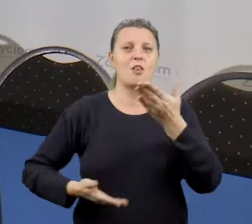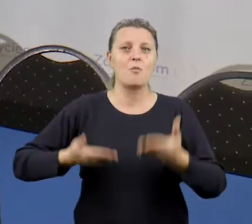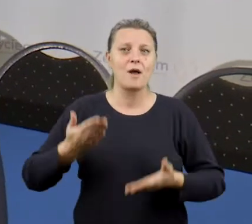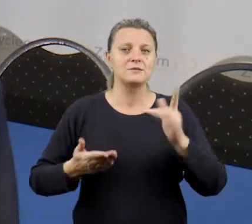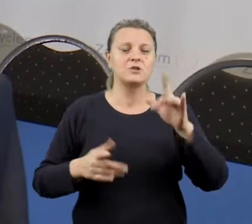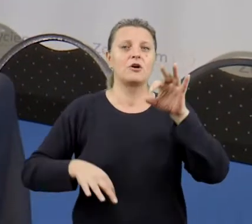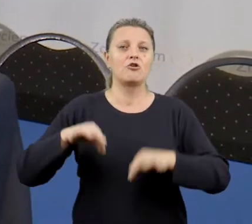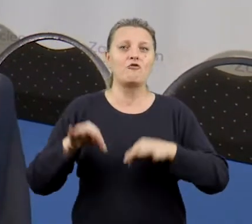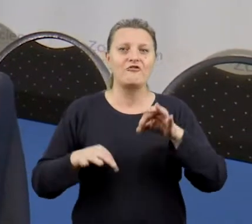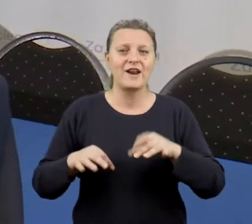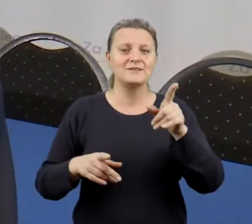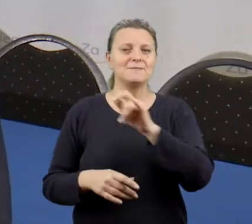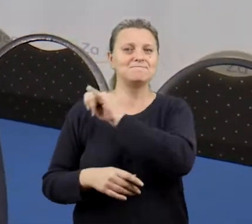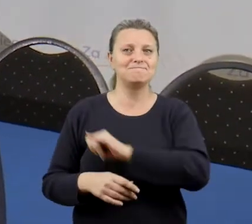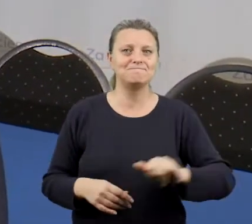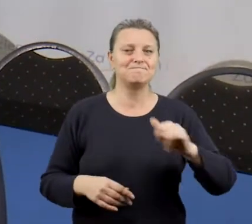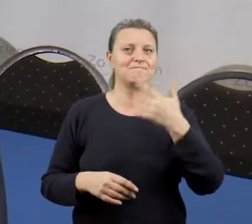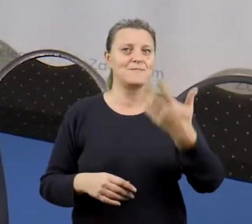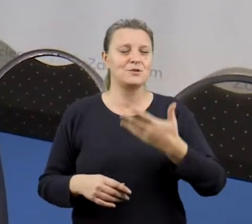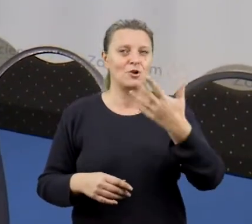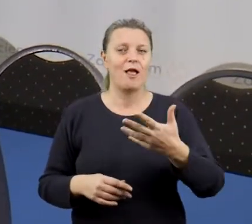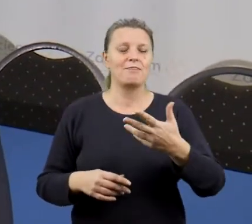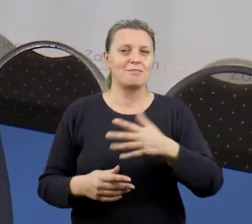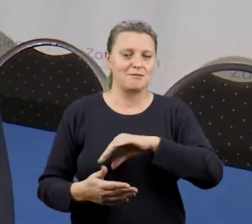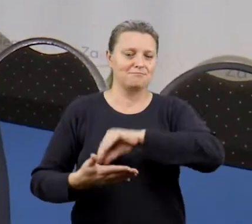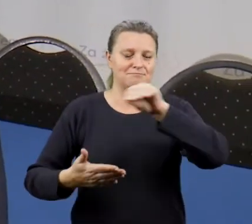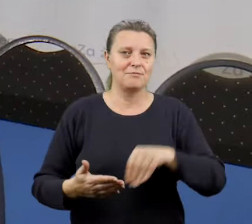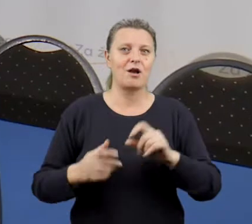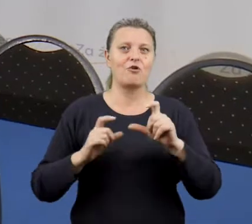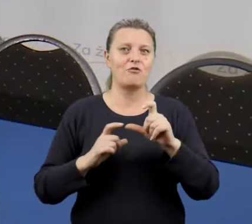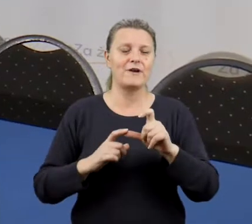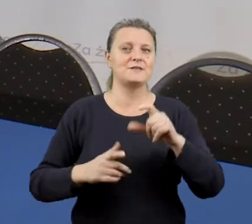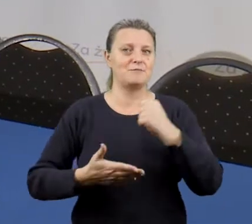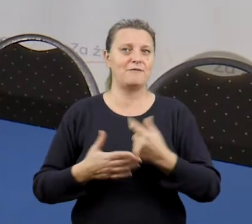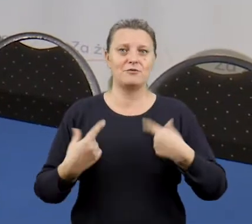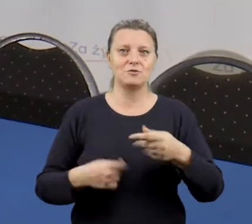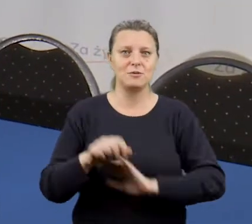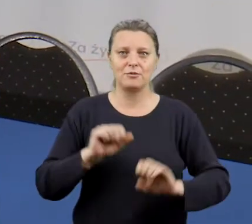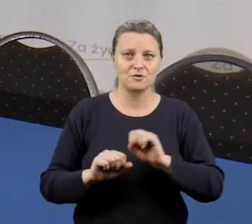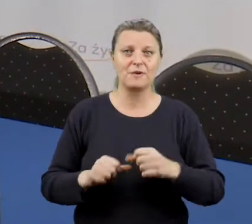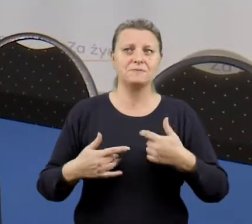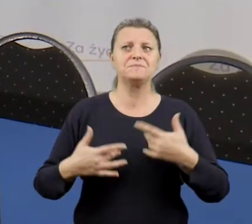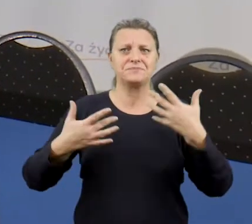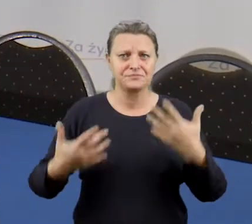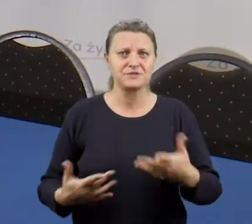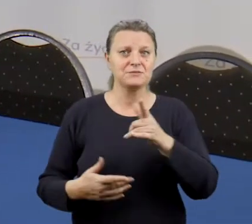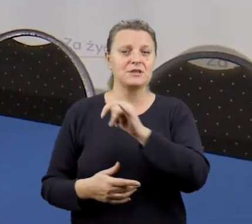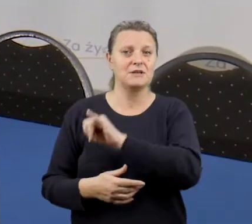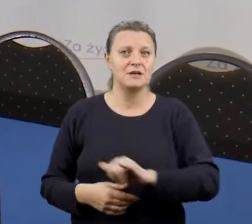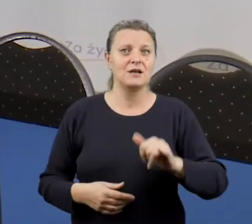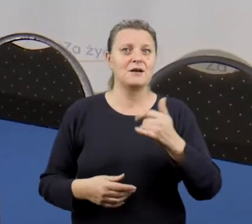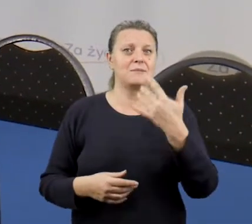się konferencja naukowa poświęcona 5-leciu ratyfikacji Konwencji o prawach osób niepełnosprawnych. Chcemy,